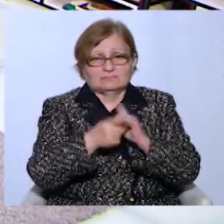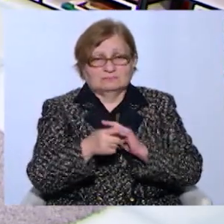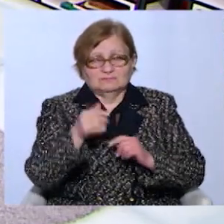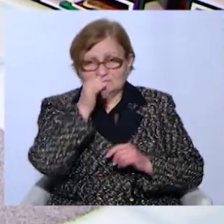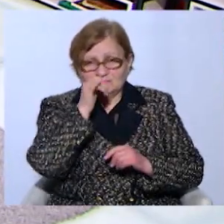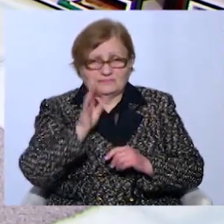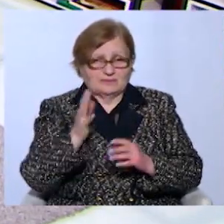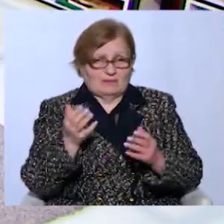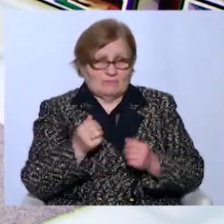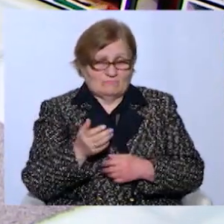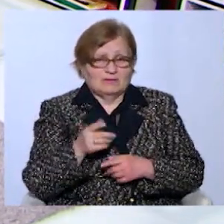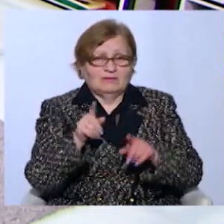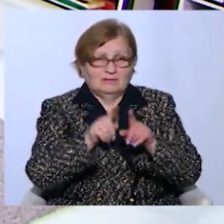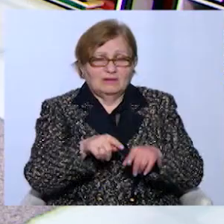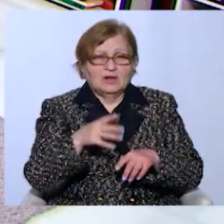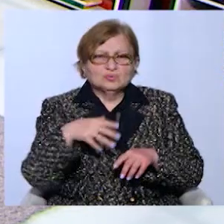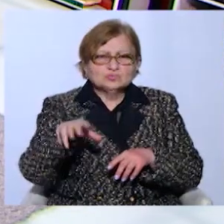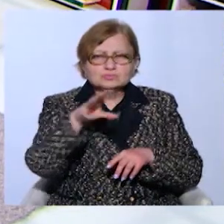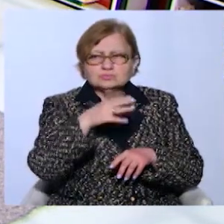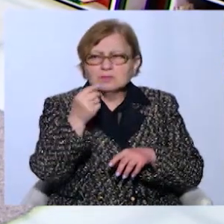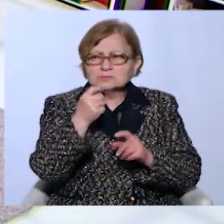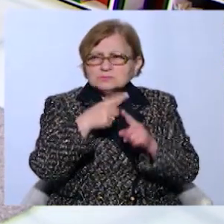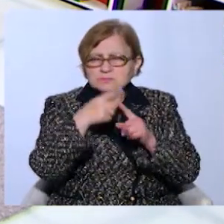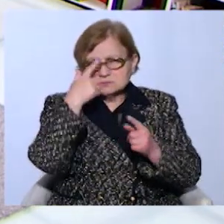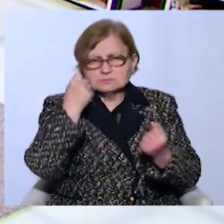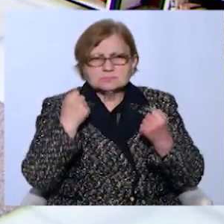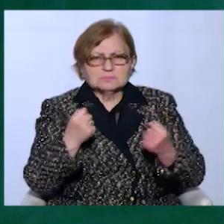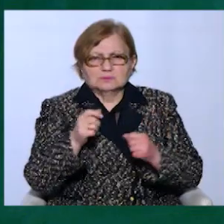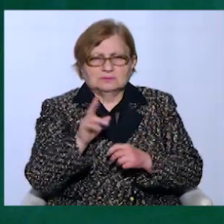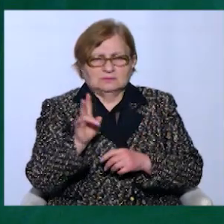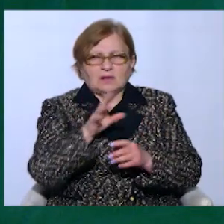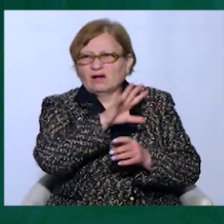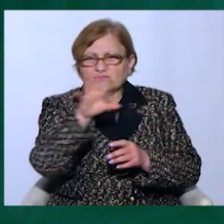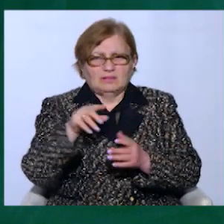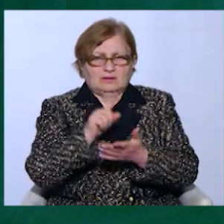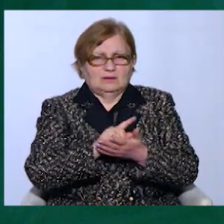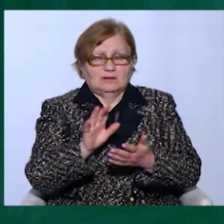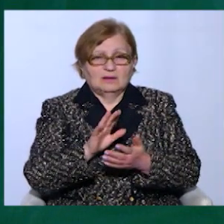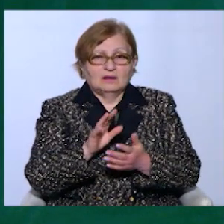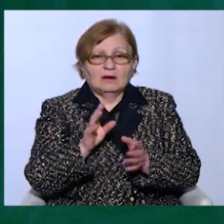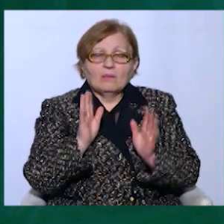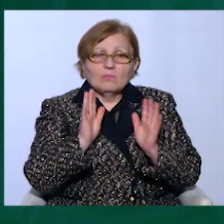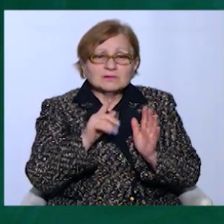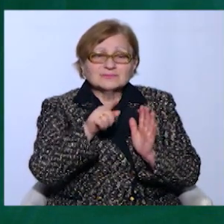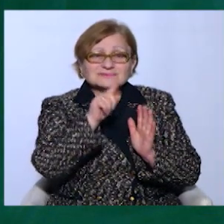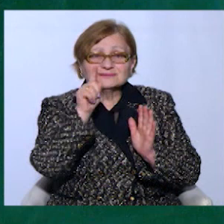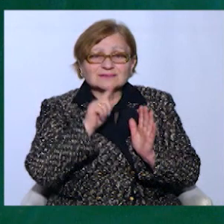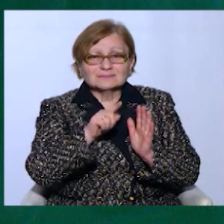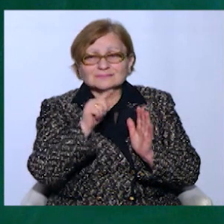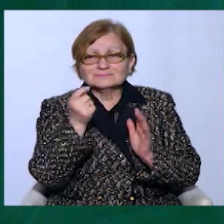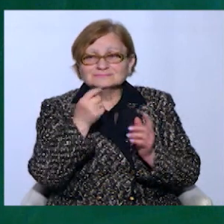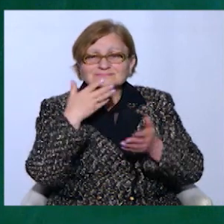სხვა მასწავლებელს, რომ თქვენ მათემატიკოსები უნდა გამოხვიდეთ, არა. თქვენ უნდა მათემატიკა, აი ეს საკითხები შევისწავლო.